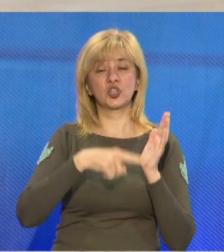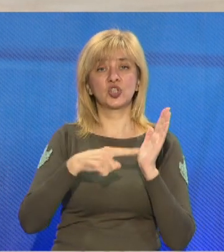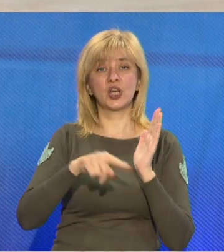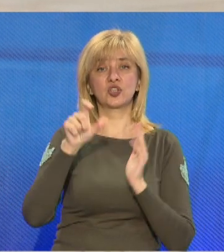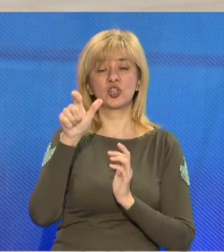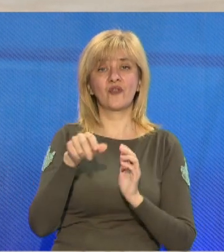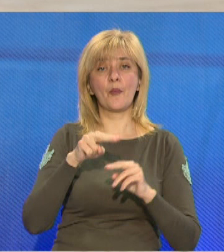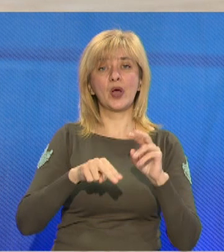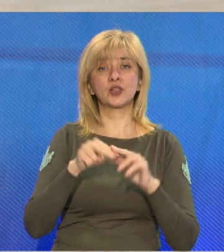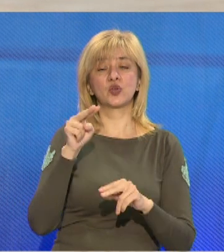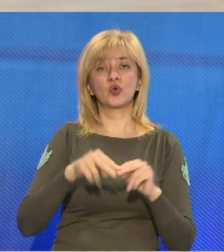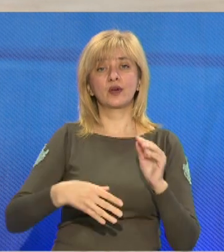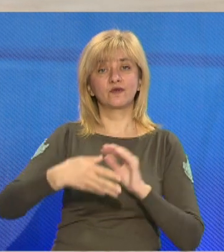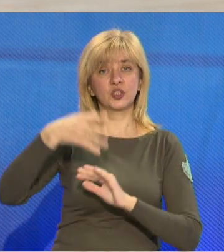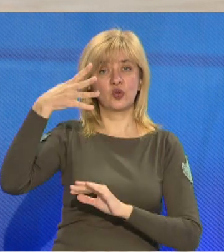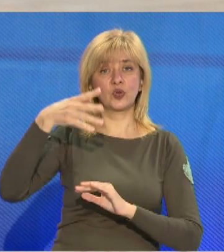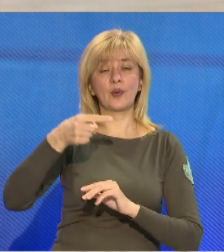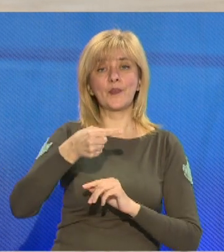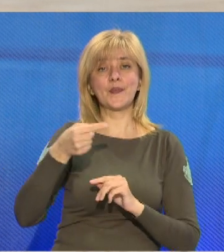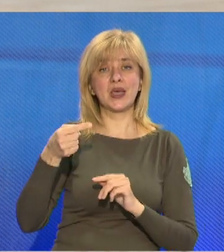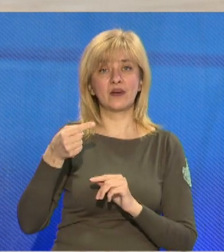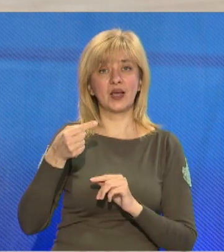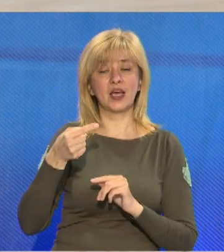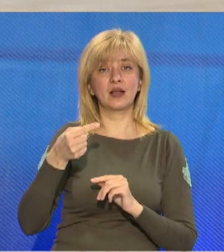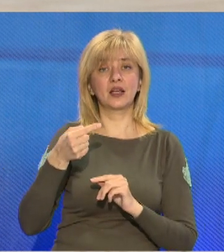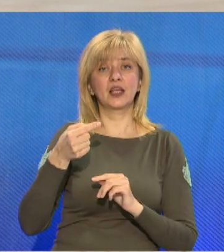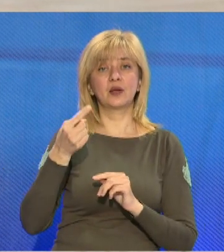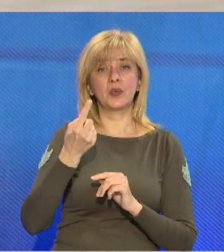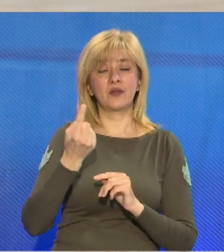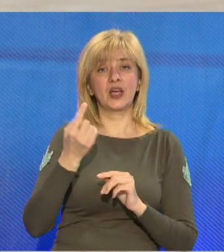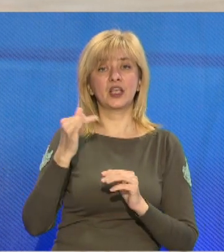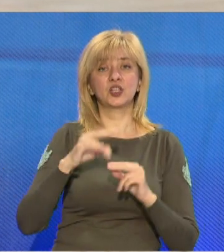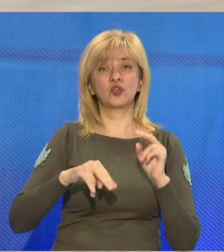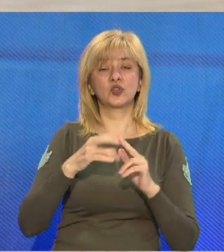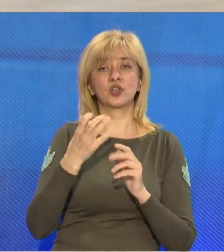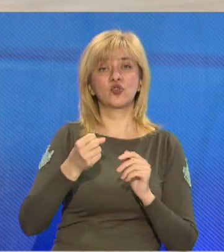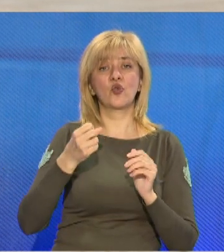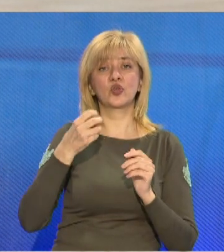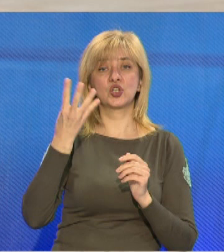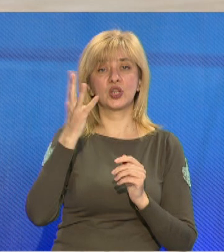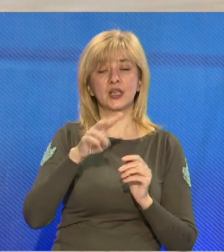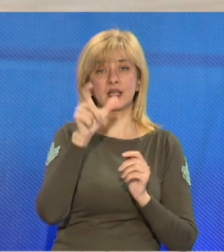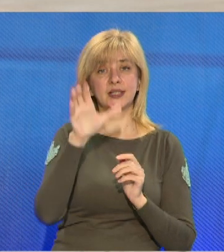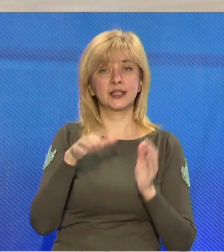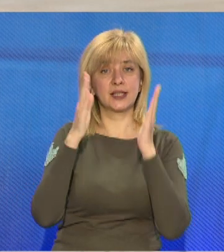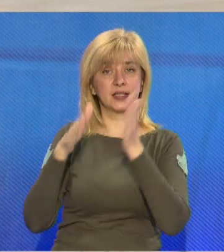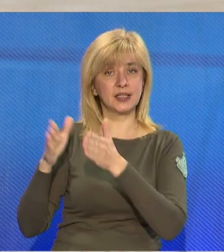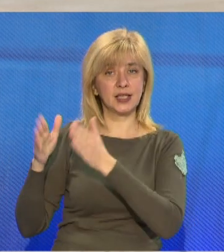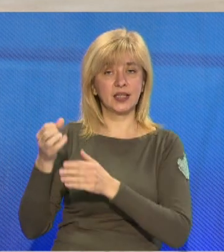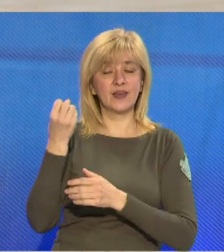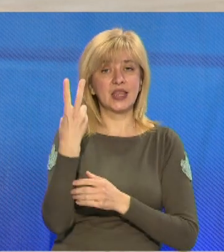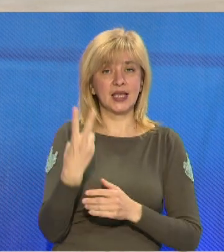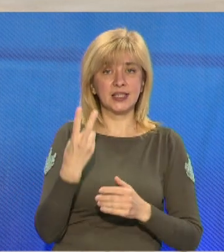Уже построена высотка первая и строится еще 4 секции, 12 и 10 этажей. Параллельно